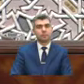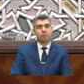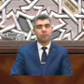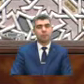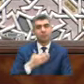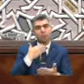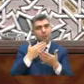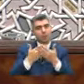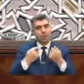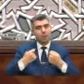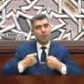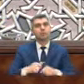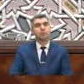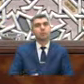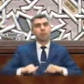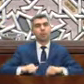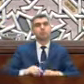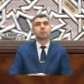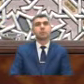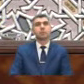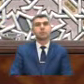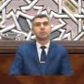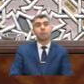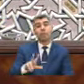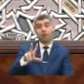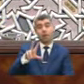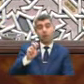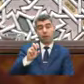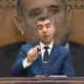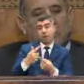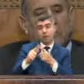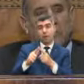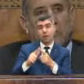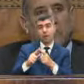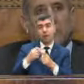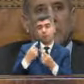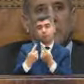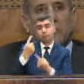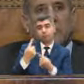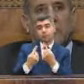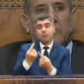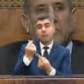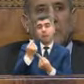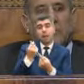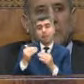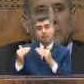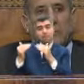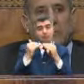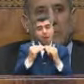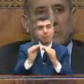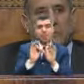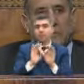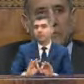شكرا سيد الرئيس. سيد الوزير، يعرف سوق المستلزمات الطبية تضارب الأثمنة وفوضى عارمة في